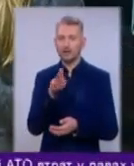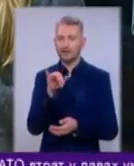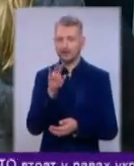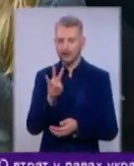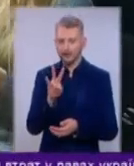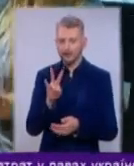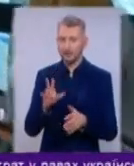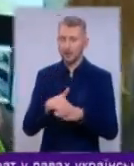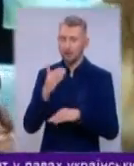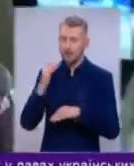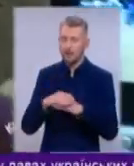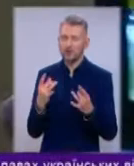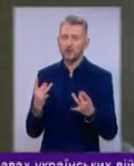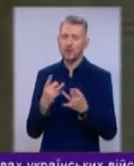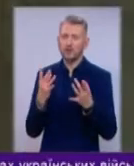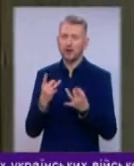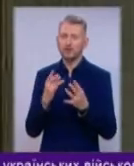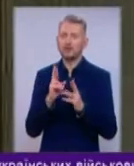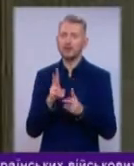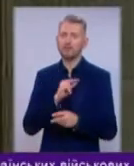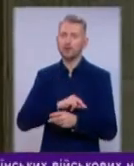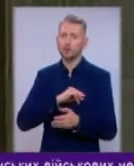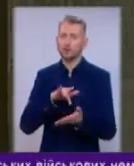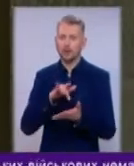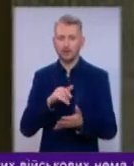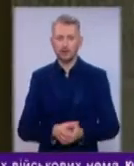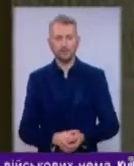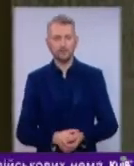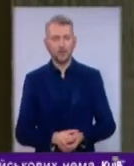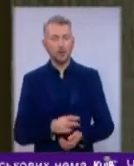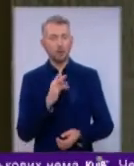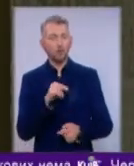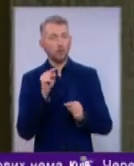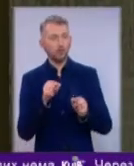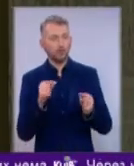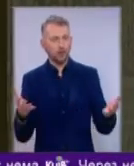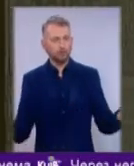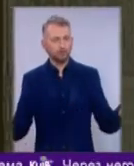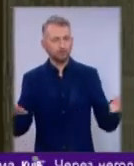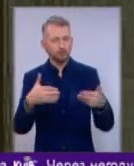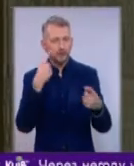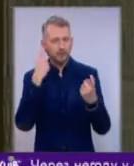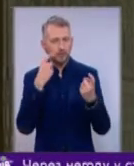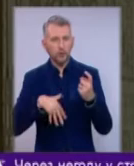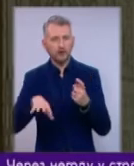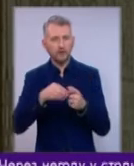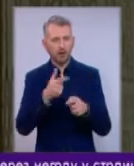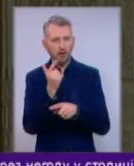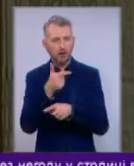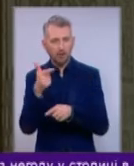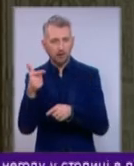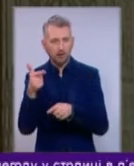вечір, Микола. Розкажіть, будь ласка, як працює центр? Ну, сюда стекается информация со всех камер,